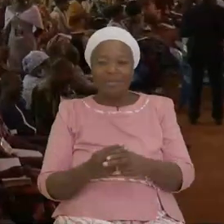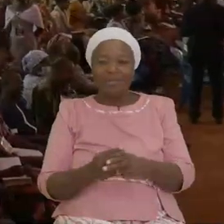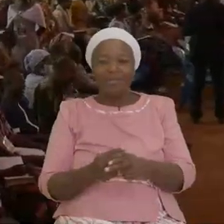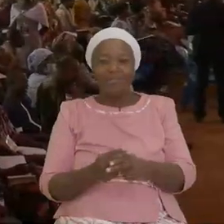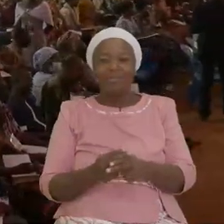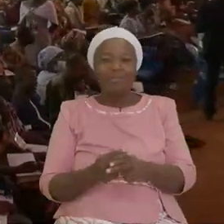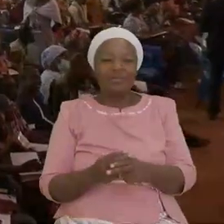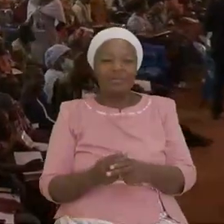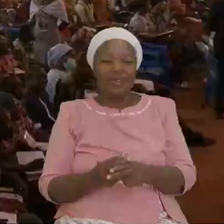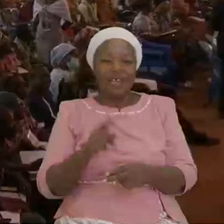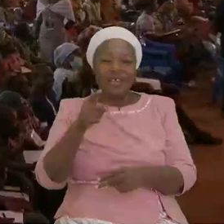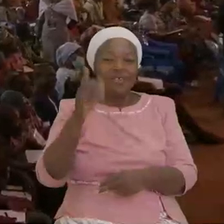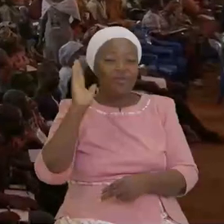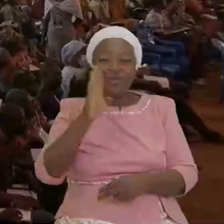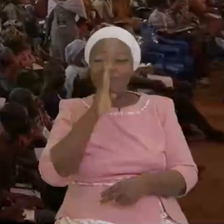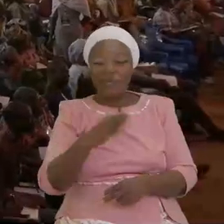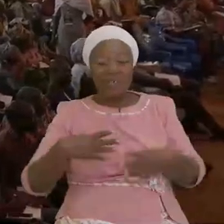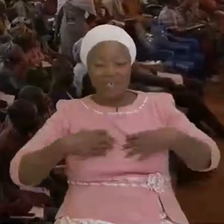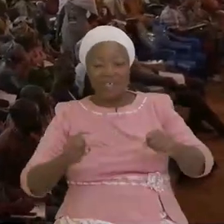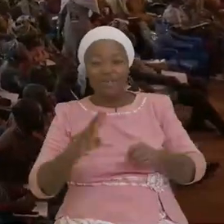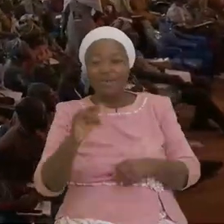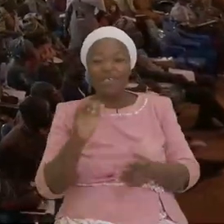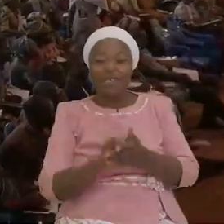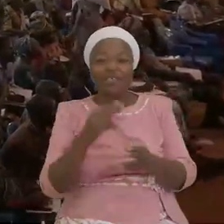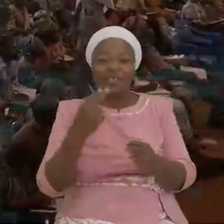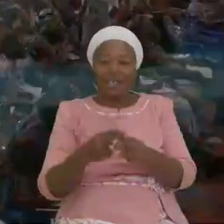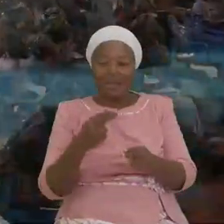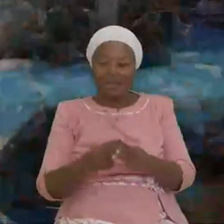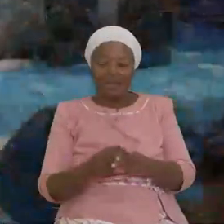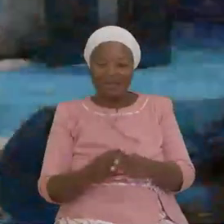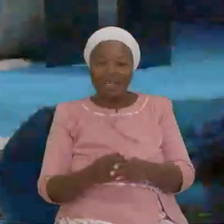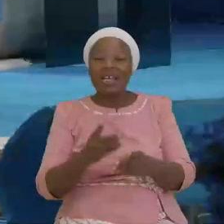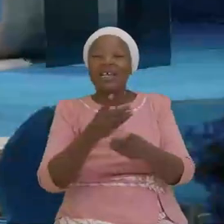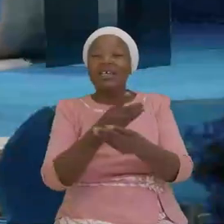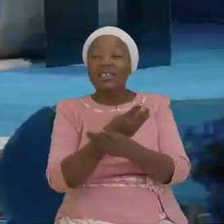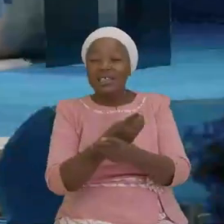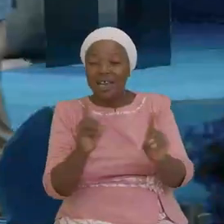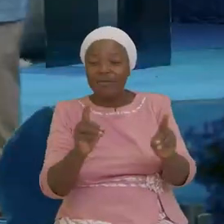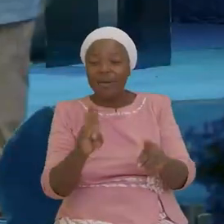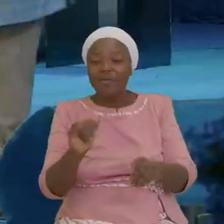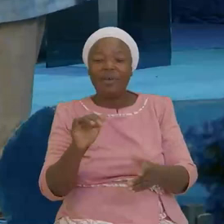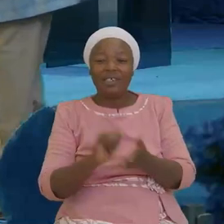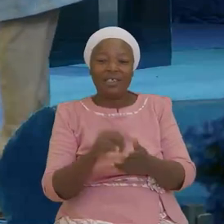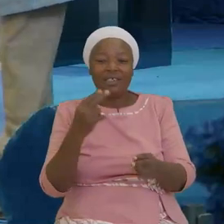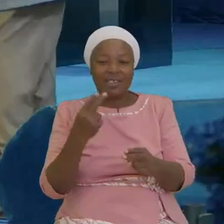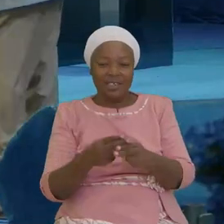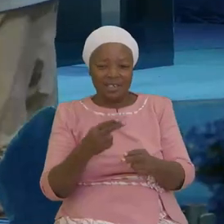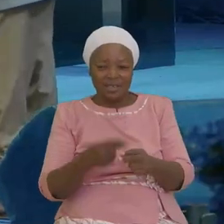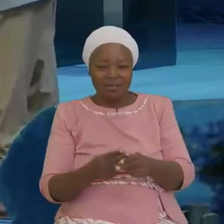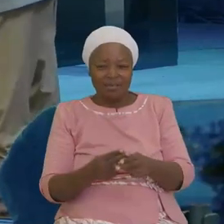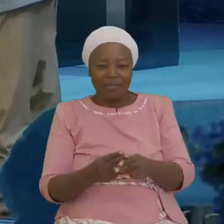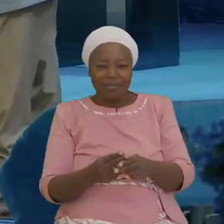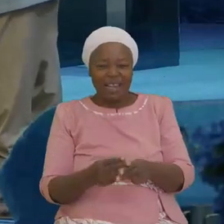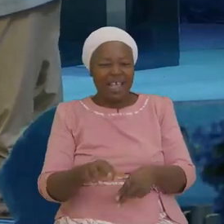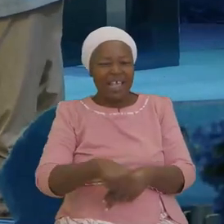Togo, partout où vous êtes, vous serez bénis par lui. Vous serez guéris par ce nom-là.